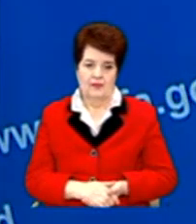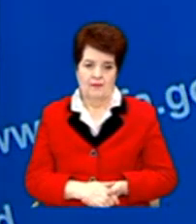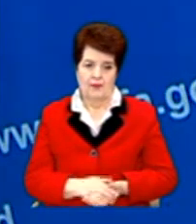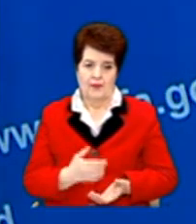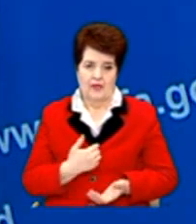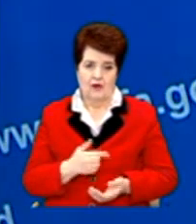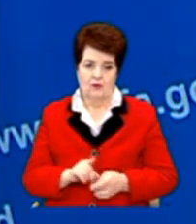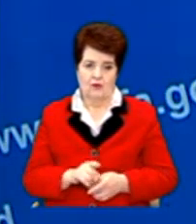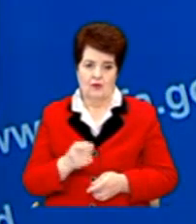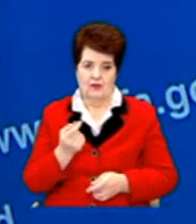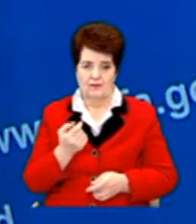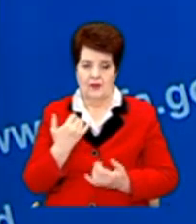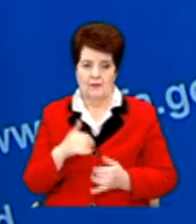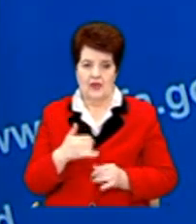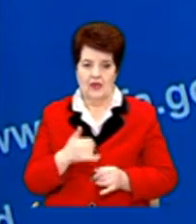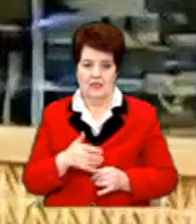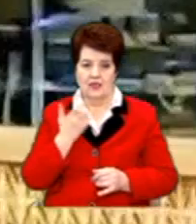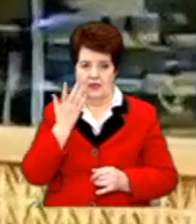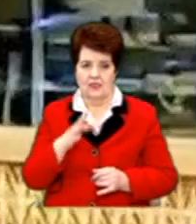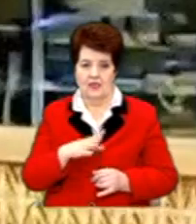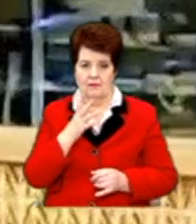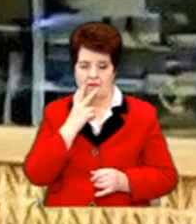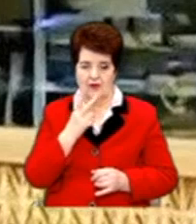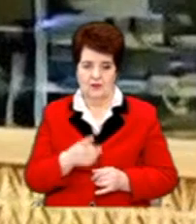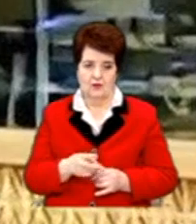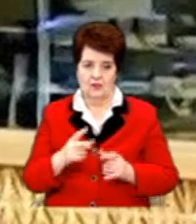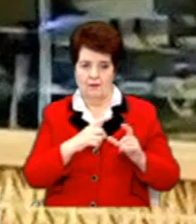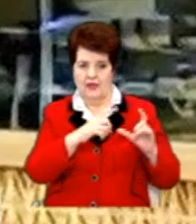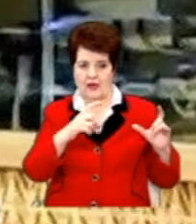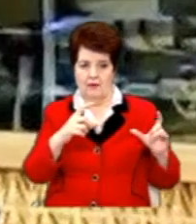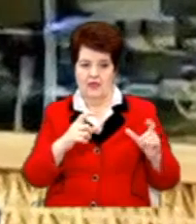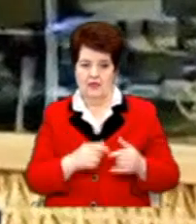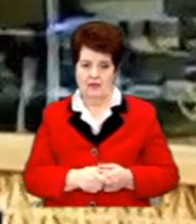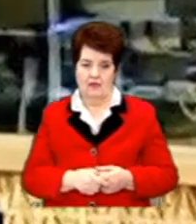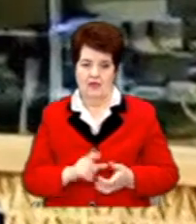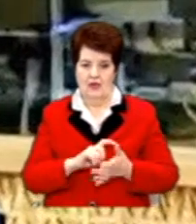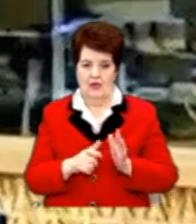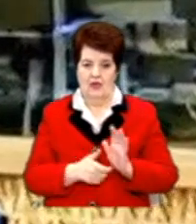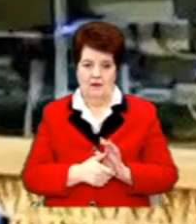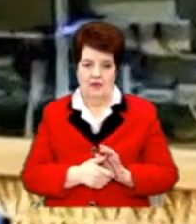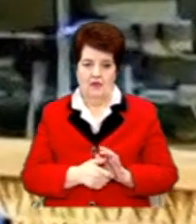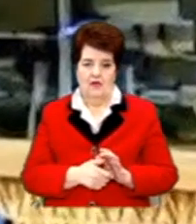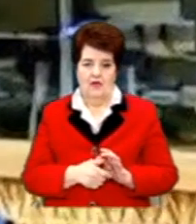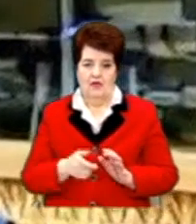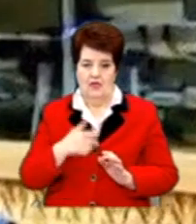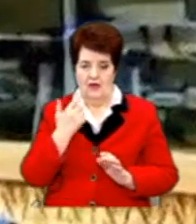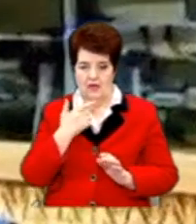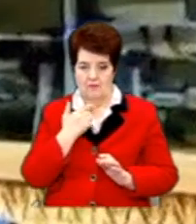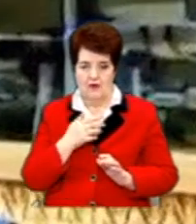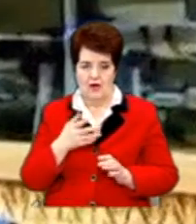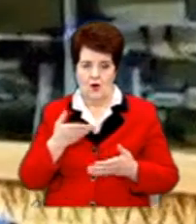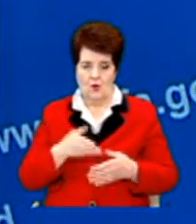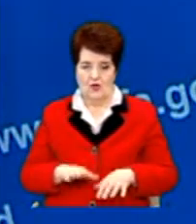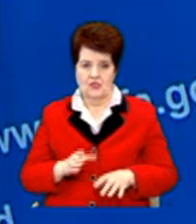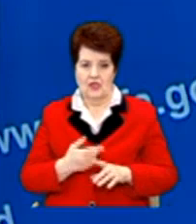Eu tot am rămas un pic mirat când am văzut pe cabină inscripția respectivă. Limba originală,